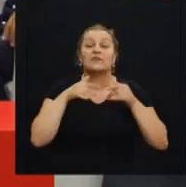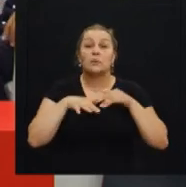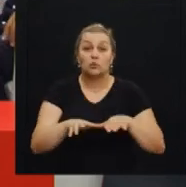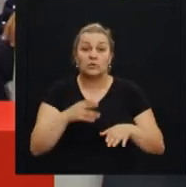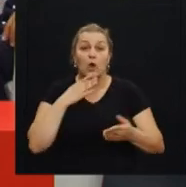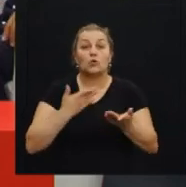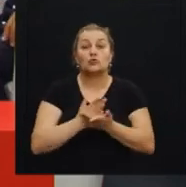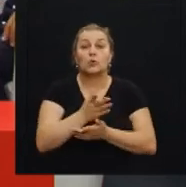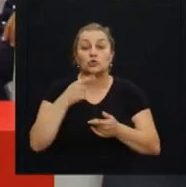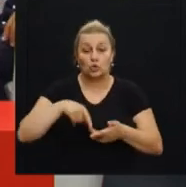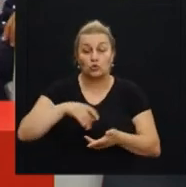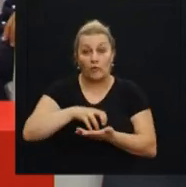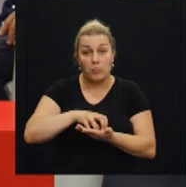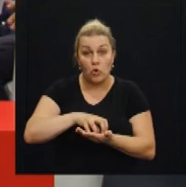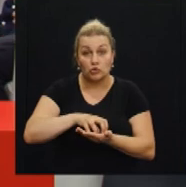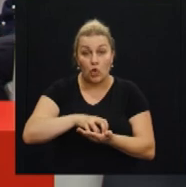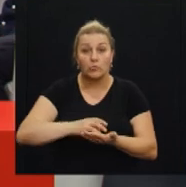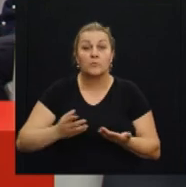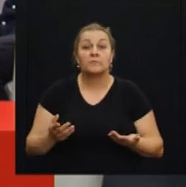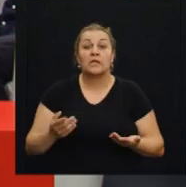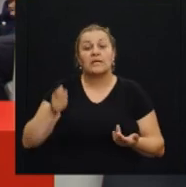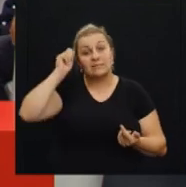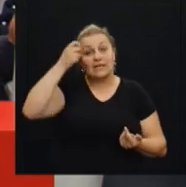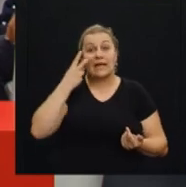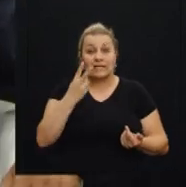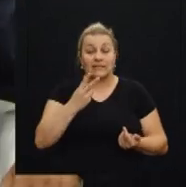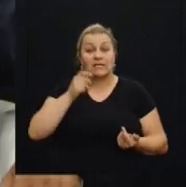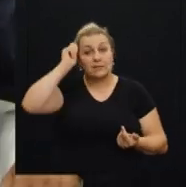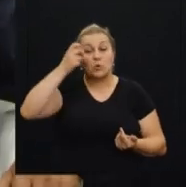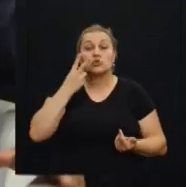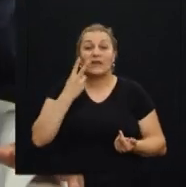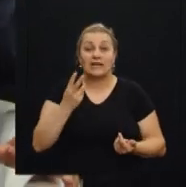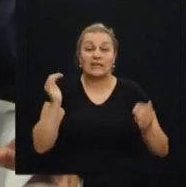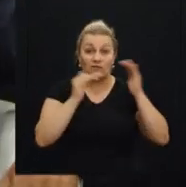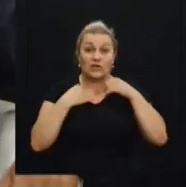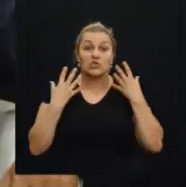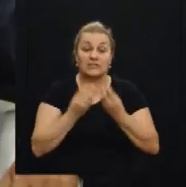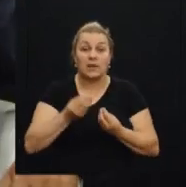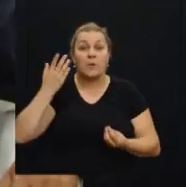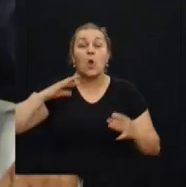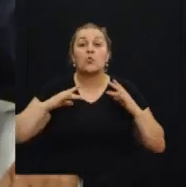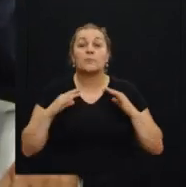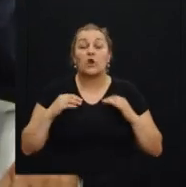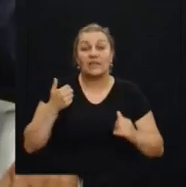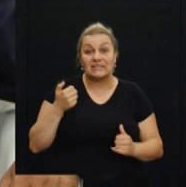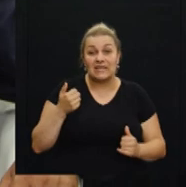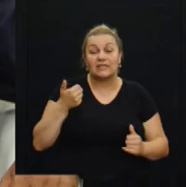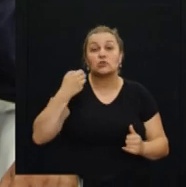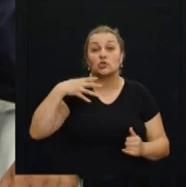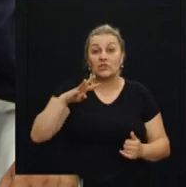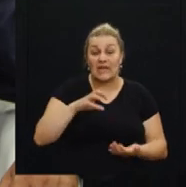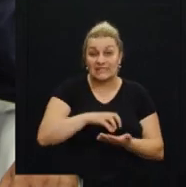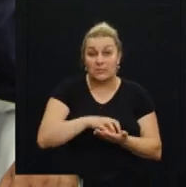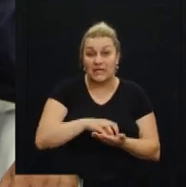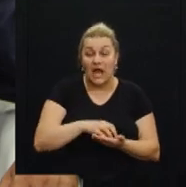su prošli kroz ovu postrojbu. Evo, cijene gledateljice, poštovani gledatelji, večeras s nama bio je umirovljeni satnik